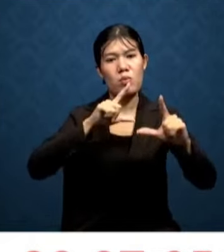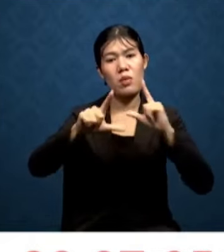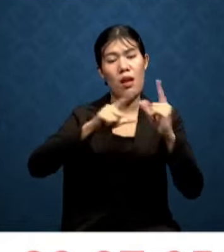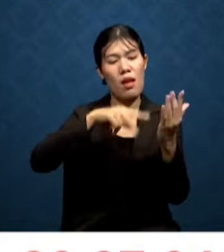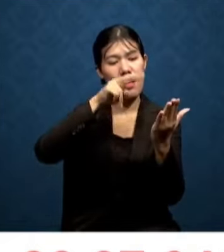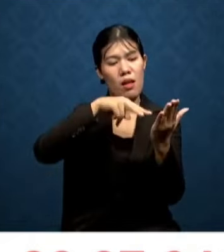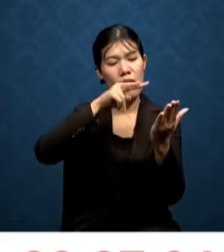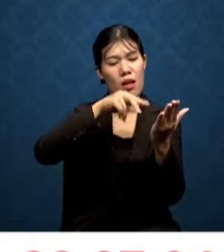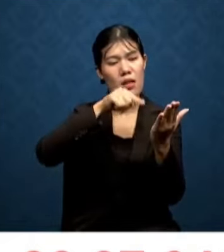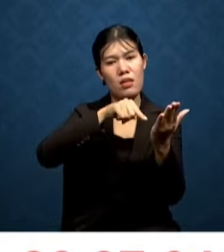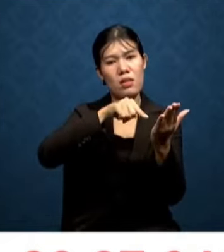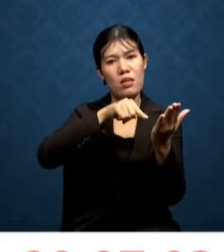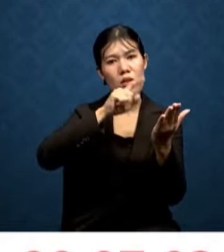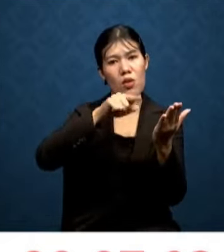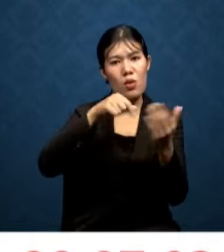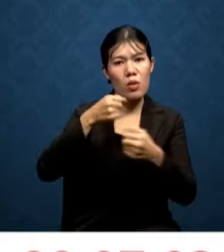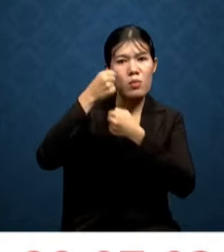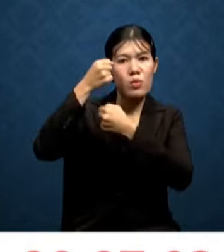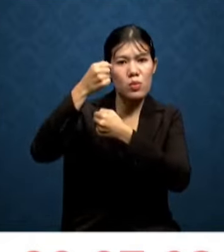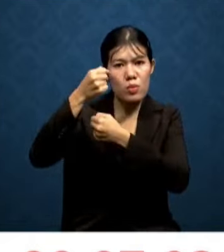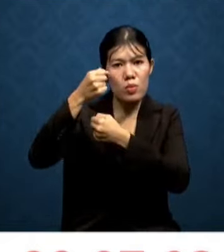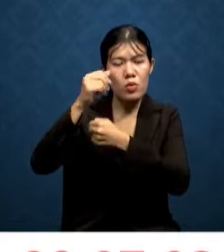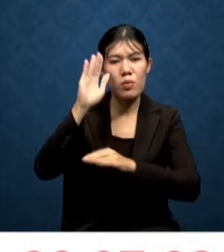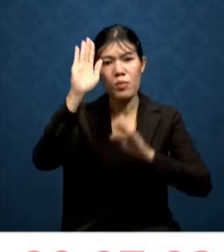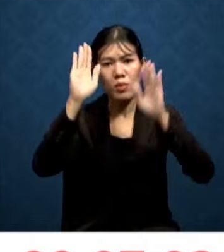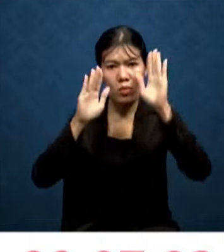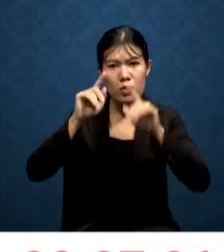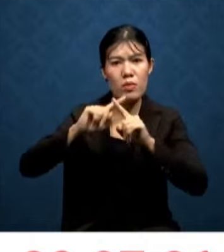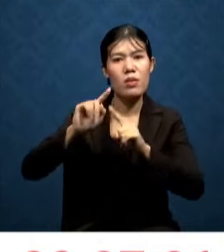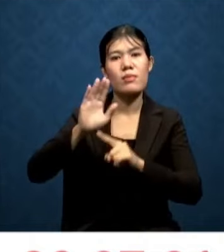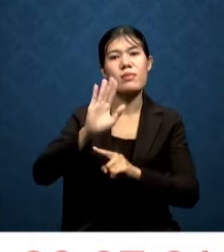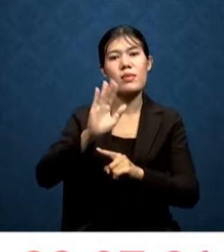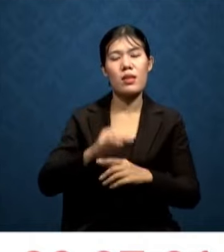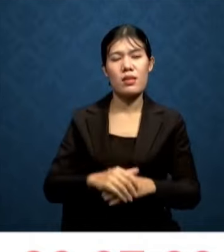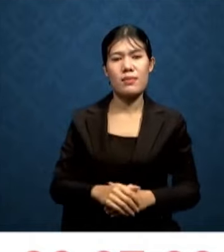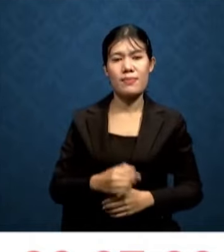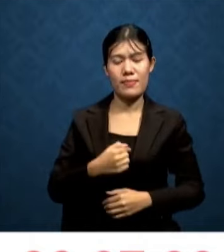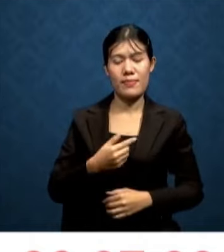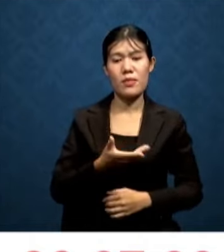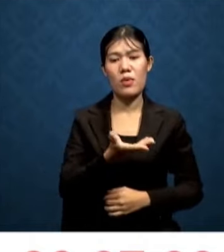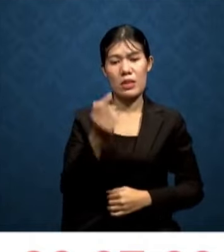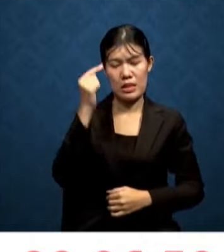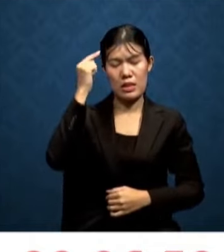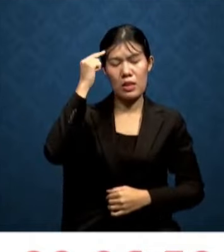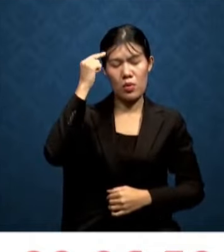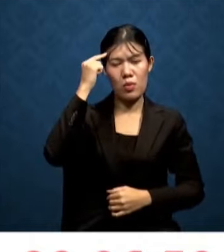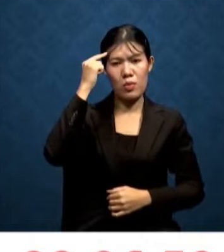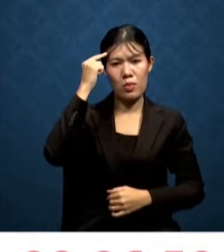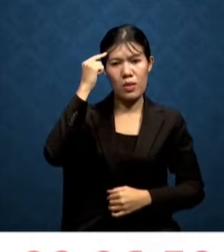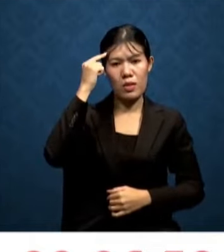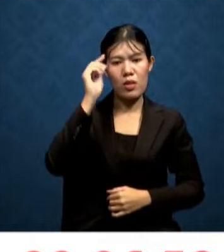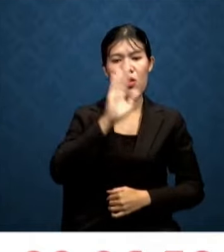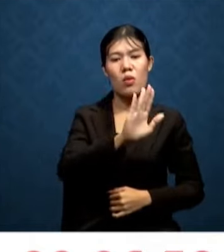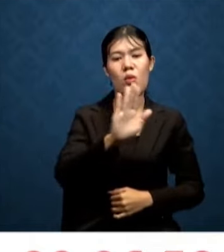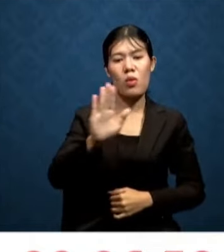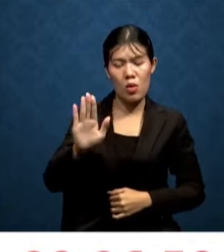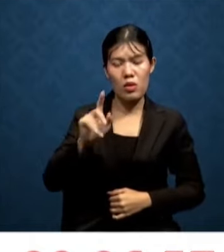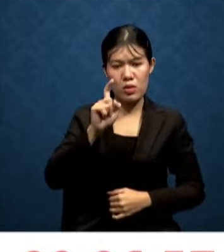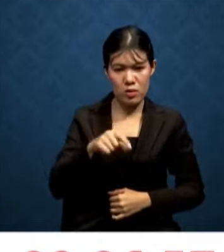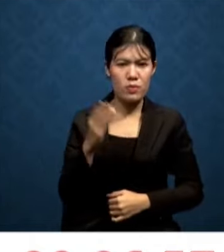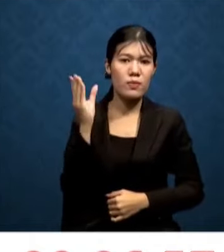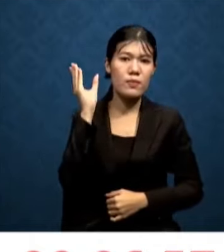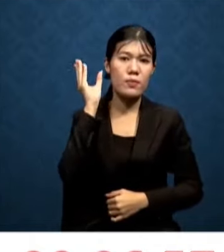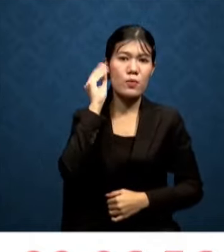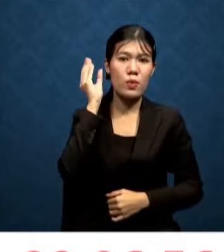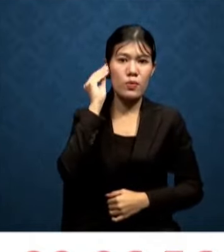าจะต้องออกมาประท้วงกันดิฉันคิดว่าท่านมีวุฒิภาวะควรจะฟังสิ่